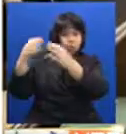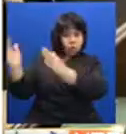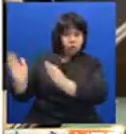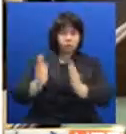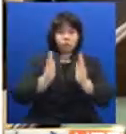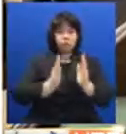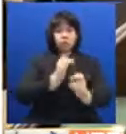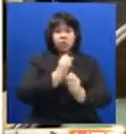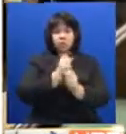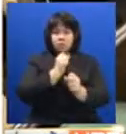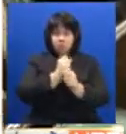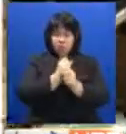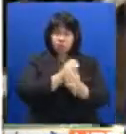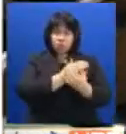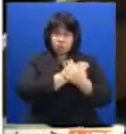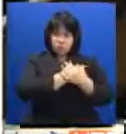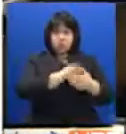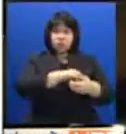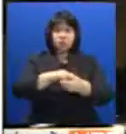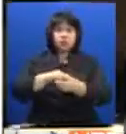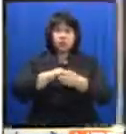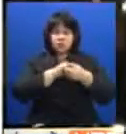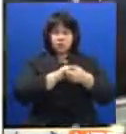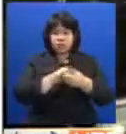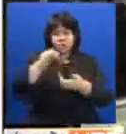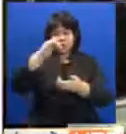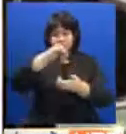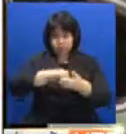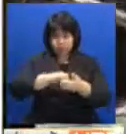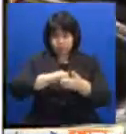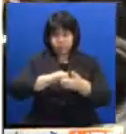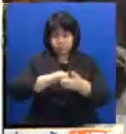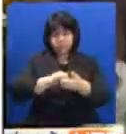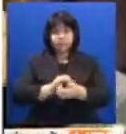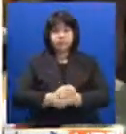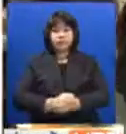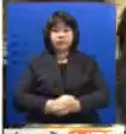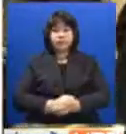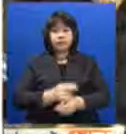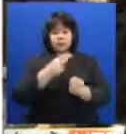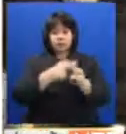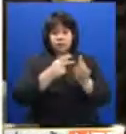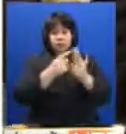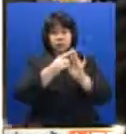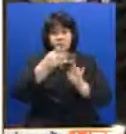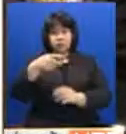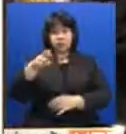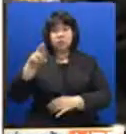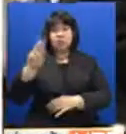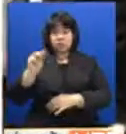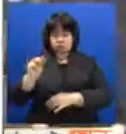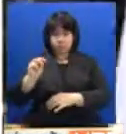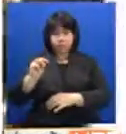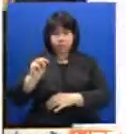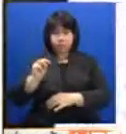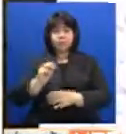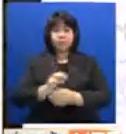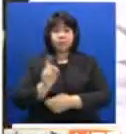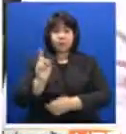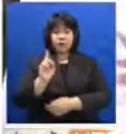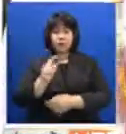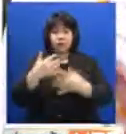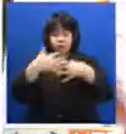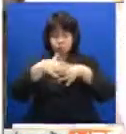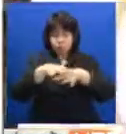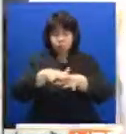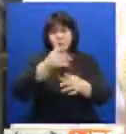การสร้างความรักความสามัคคีและความปรองดองให้เกิดขึ้นโดยพลเอกเปรมติณสูลานนท์ประธานองคมนตรีและรัฐบุรุษรวมงาน